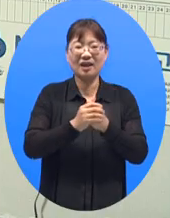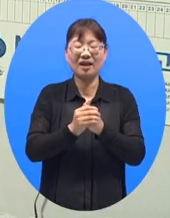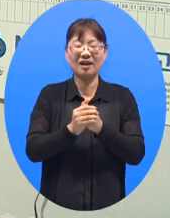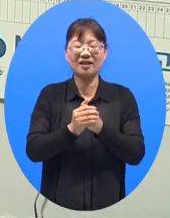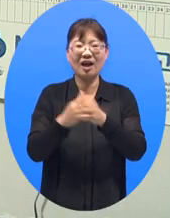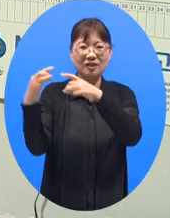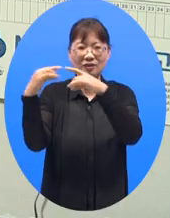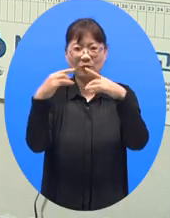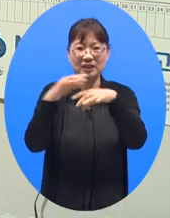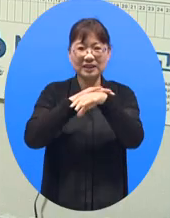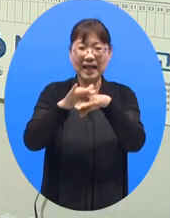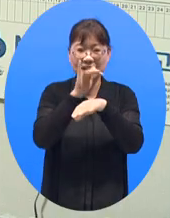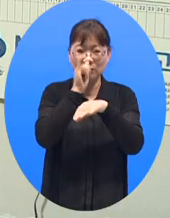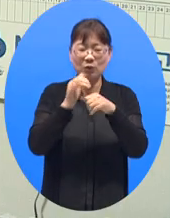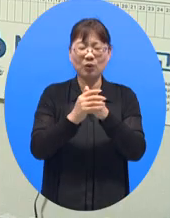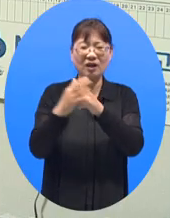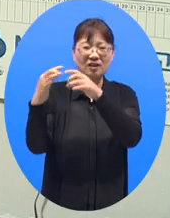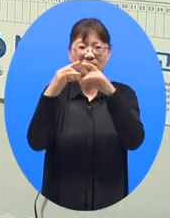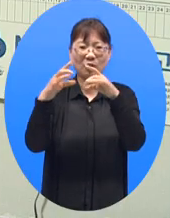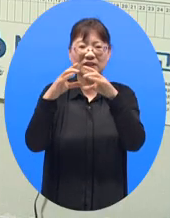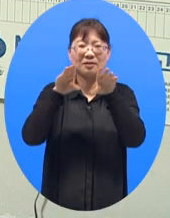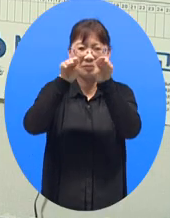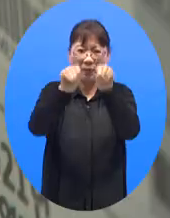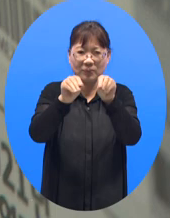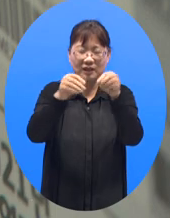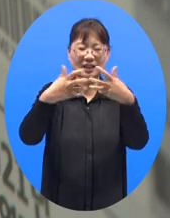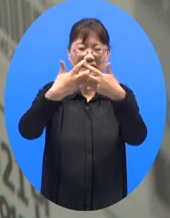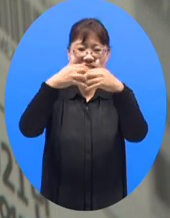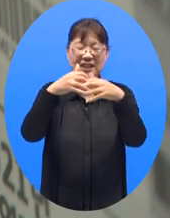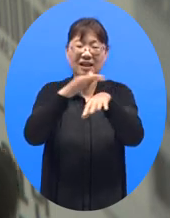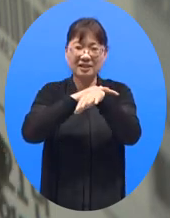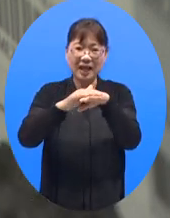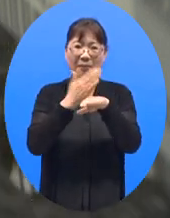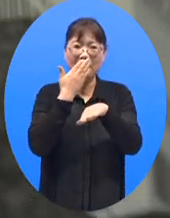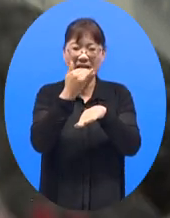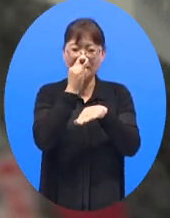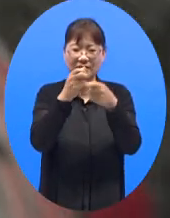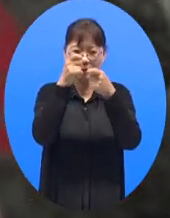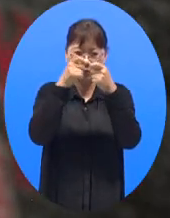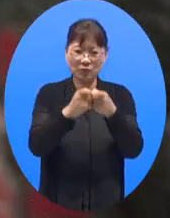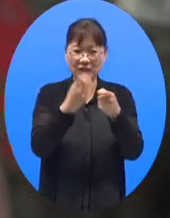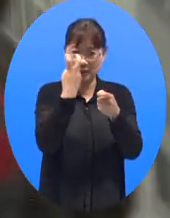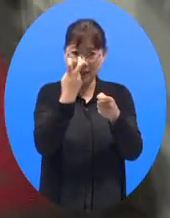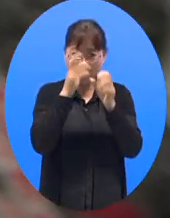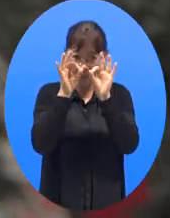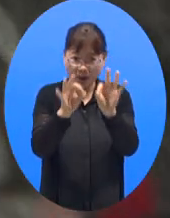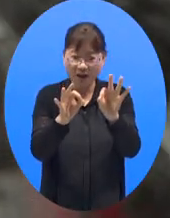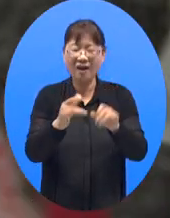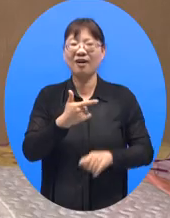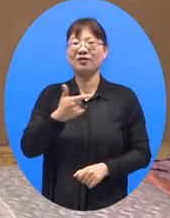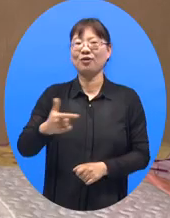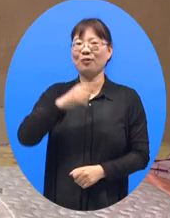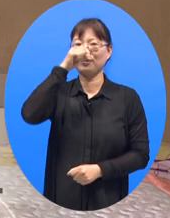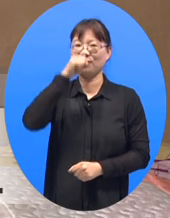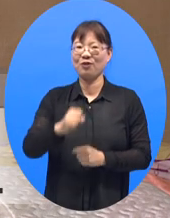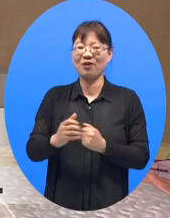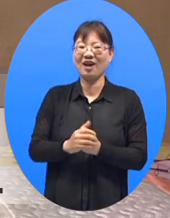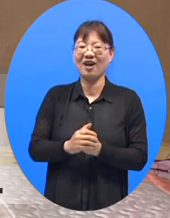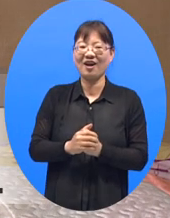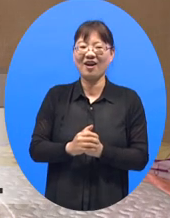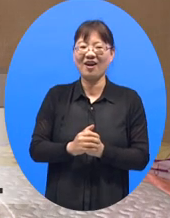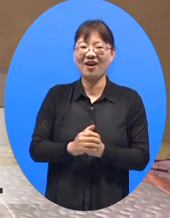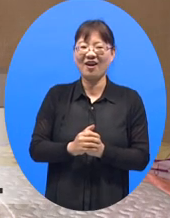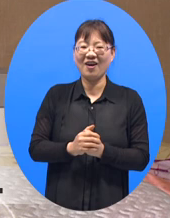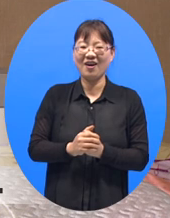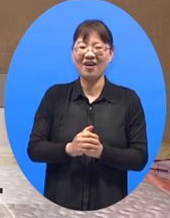있는지, 누전 차단기가 정상적으로 작동되고 있는지 꼼꼼히 살펴봅니다. 아주 좋았어요. 아주